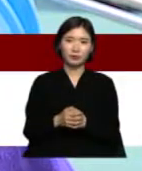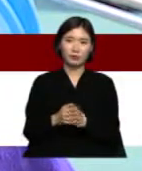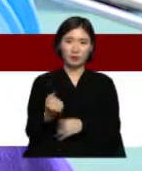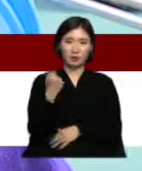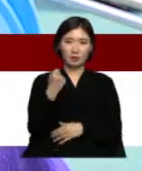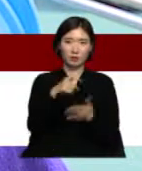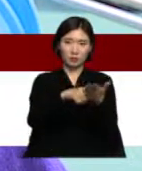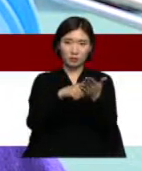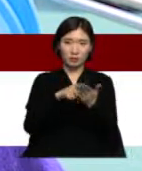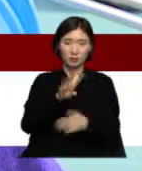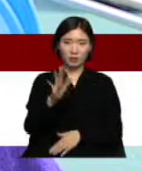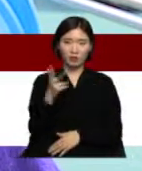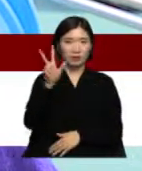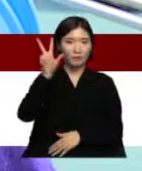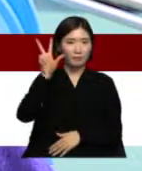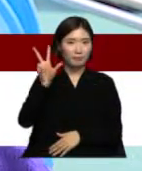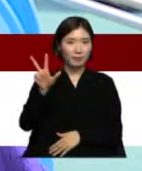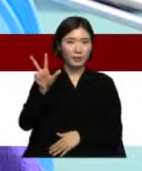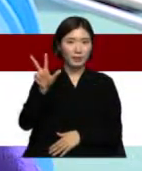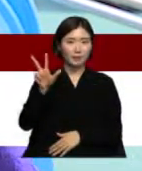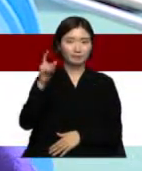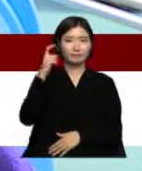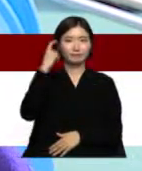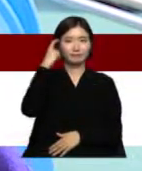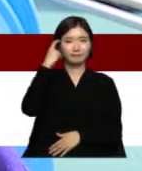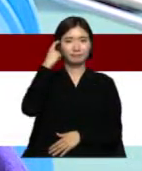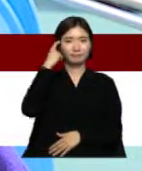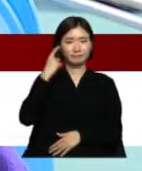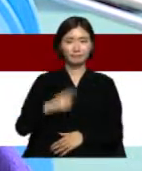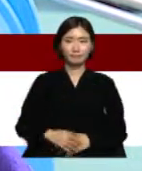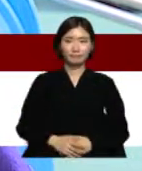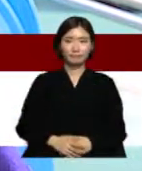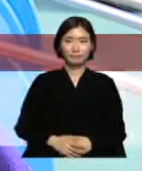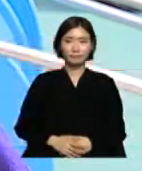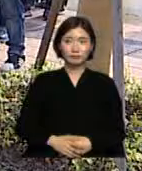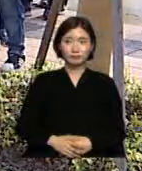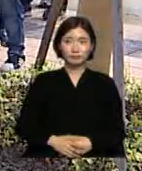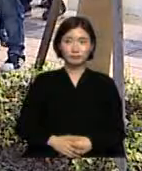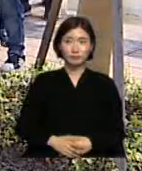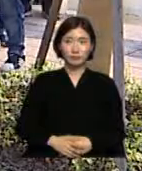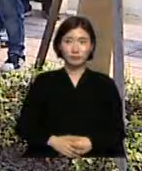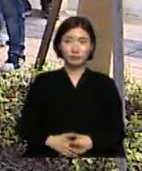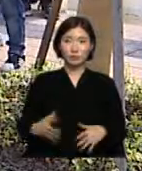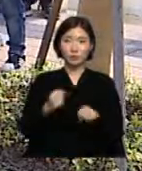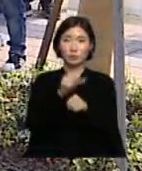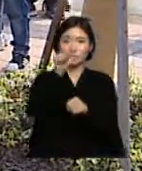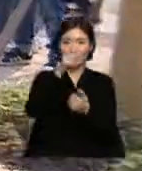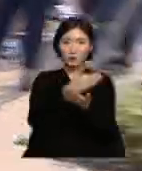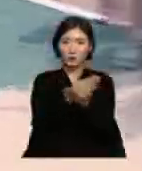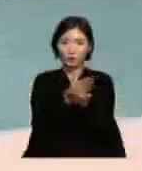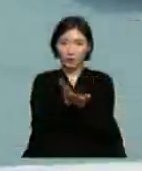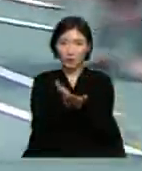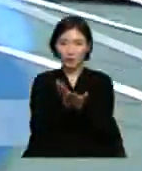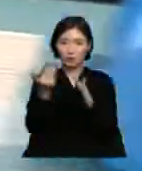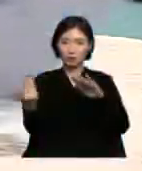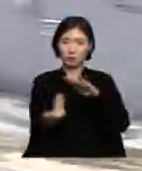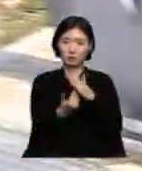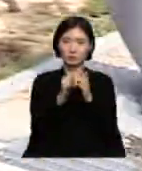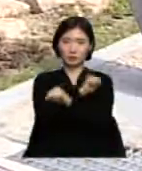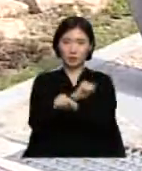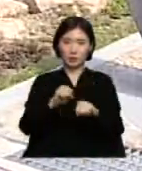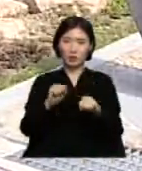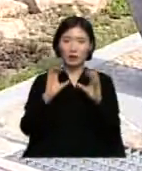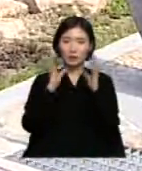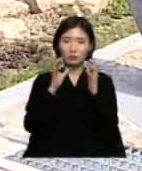에너지를 절약해야 될 것 같다고 다짐을 했어요. 총 5개 테마로 구성된 마당에서